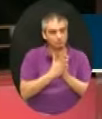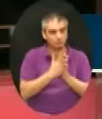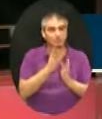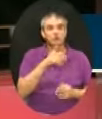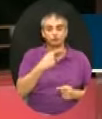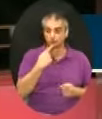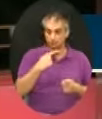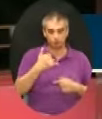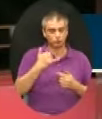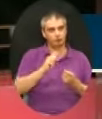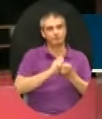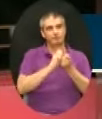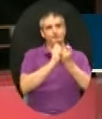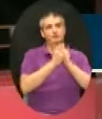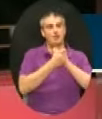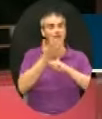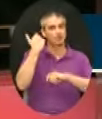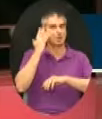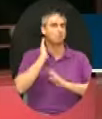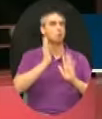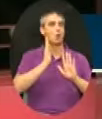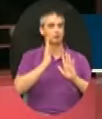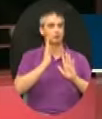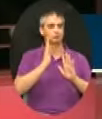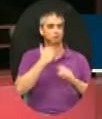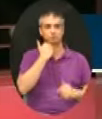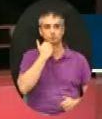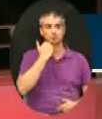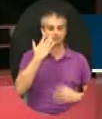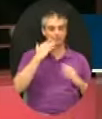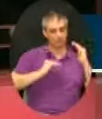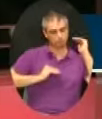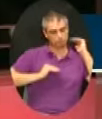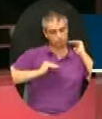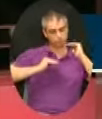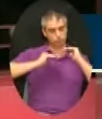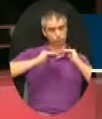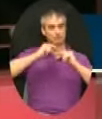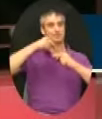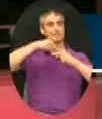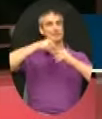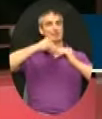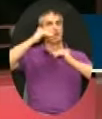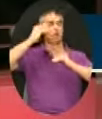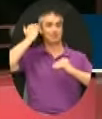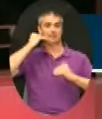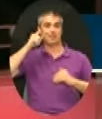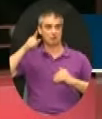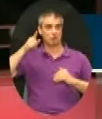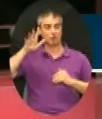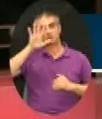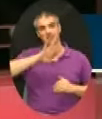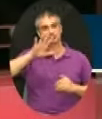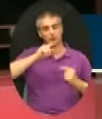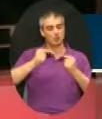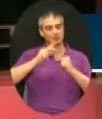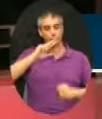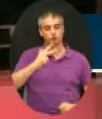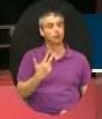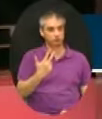יש היפוך במגמה שהייתה מאוד רעה. הפער מאוד הצטמצם אחרי יתרון מאוד גדול של קלינטון באזור האימות